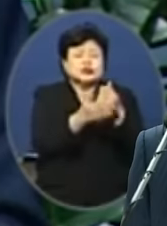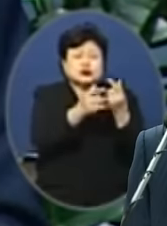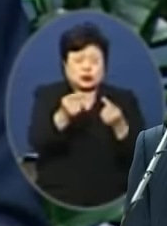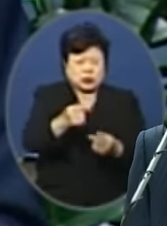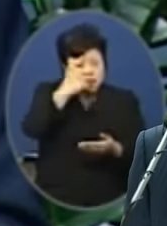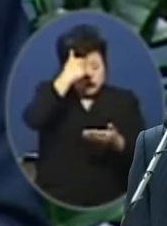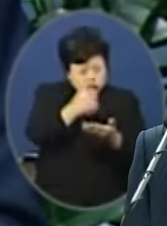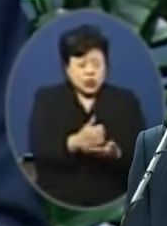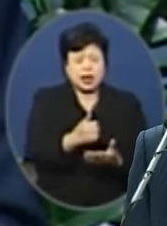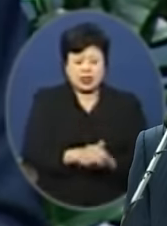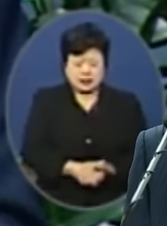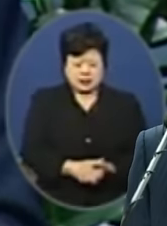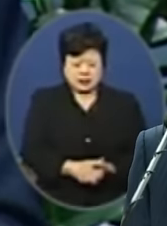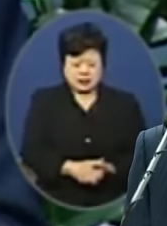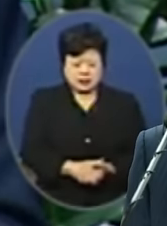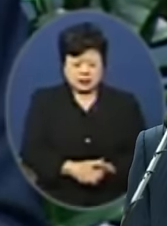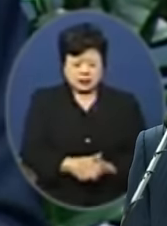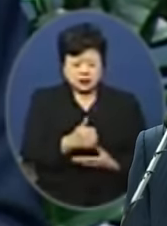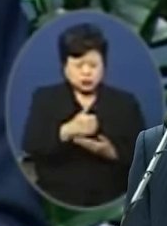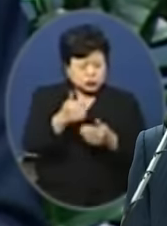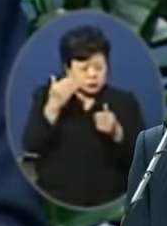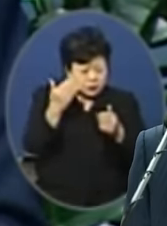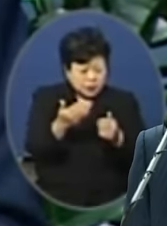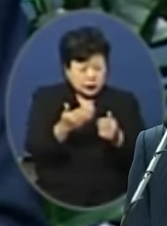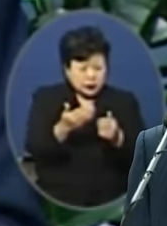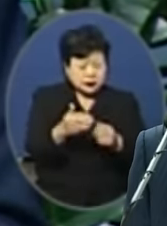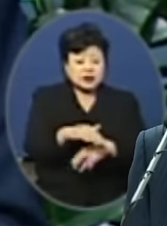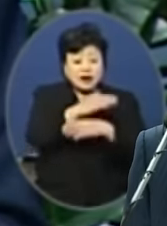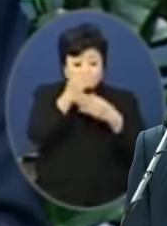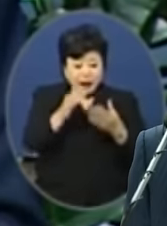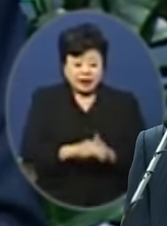그건 죄인인 것입니다. 이런 것도 주님께서 다